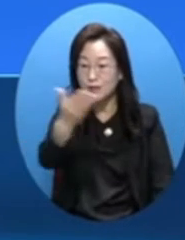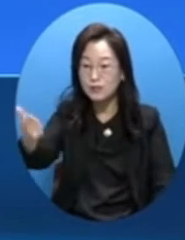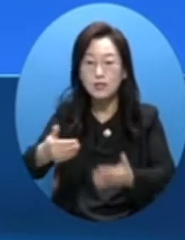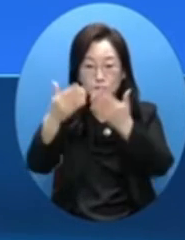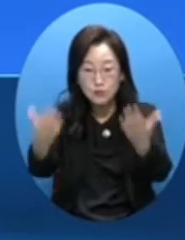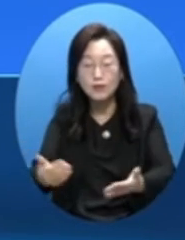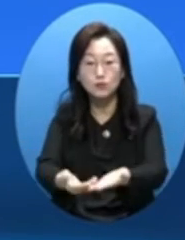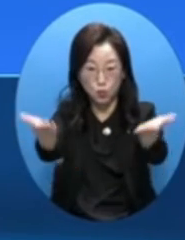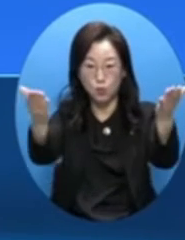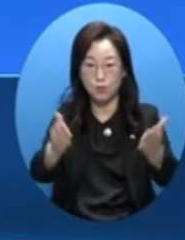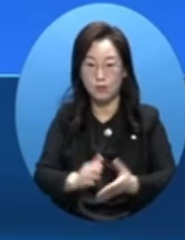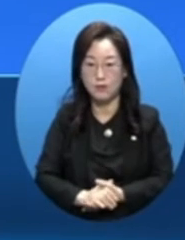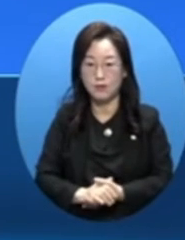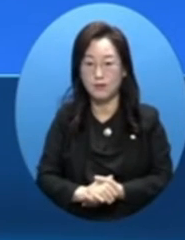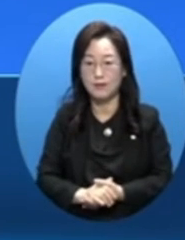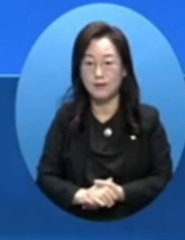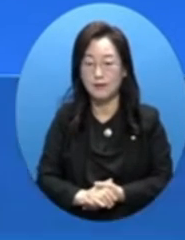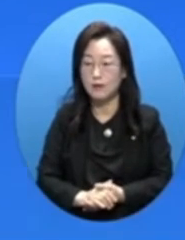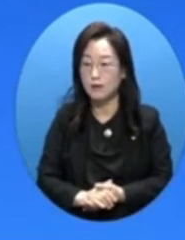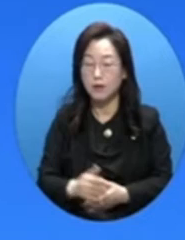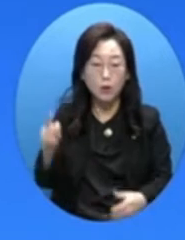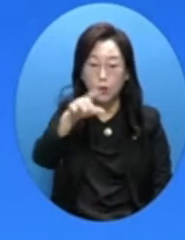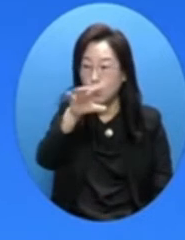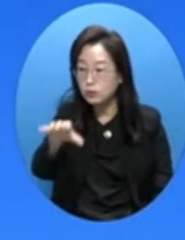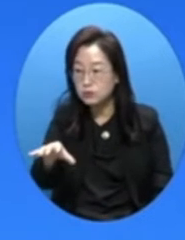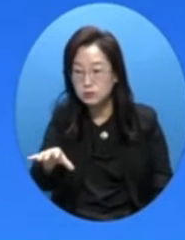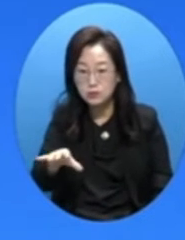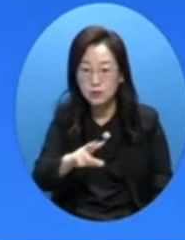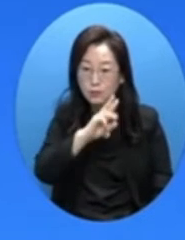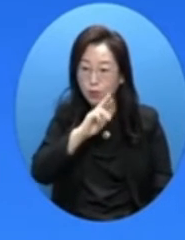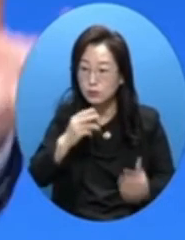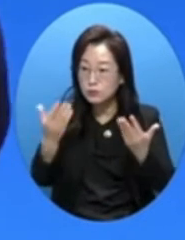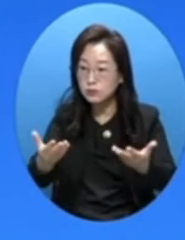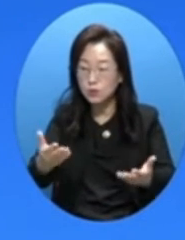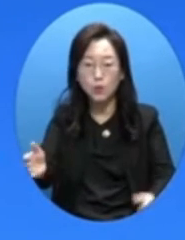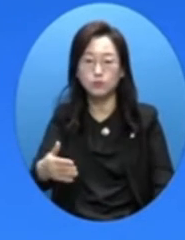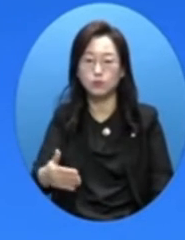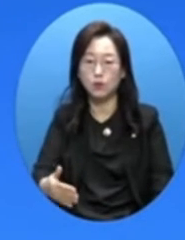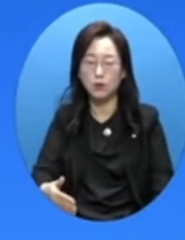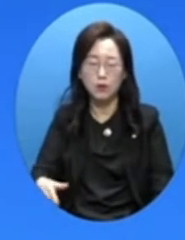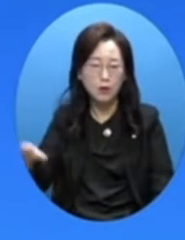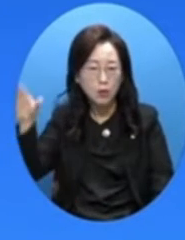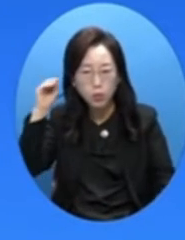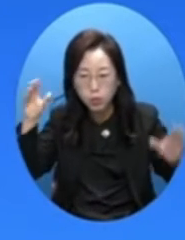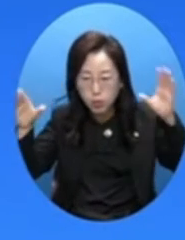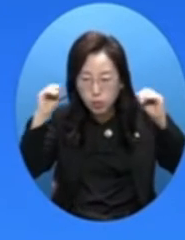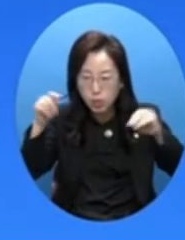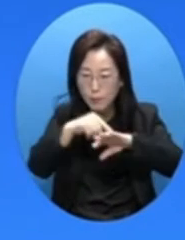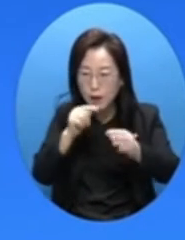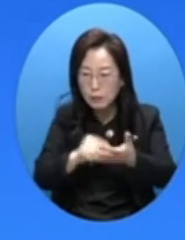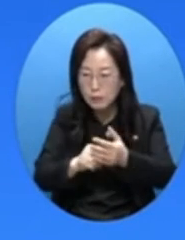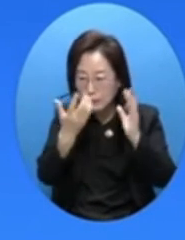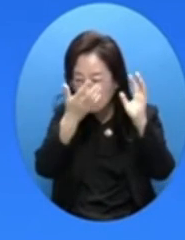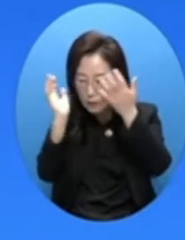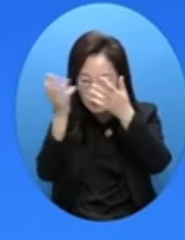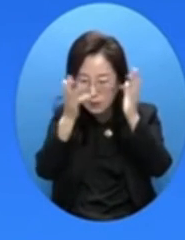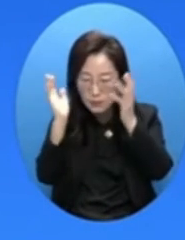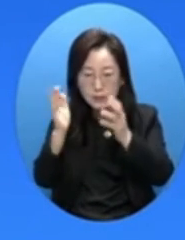하리라. 그 어디에도 우리의 편에 쉴 것이 없습니다. 늘 들려오는 소식이 우리 마음을 번거롭게 합니다.